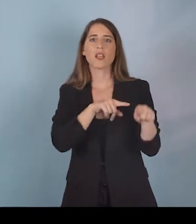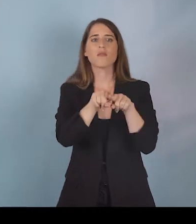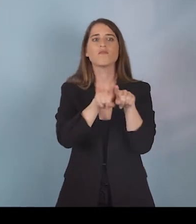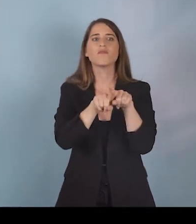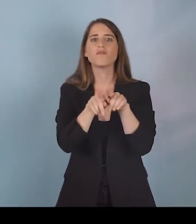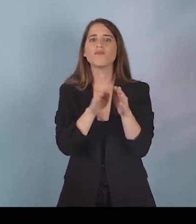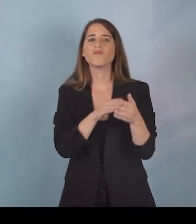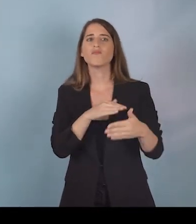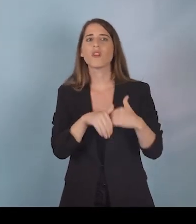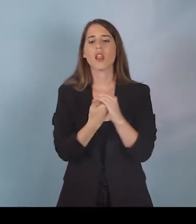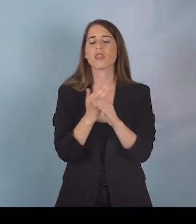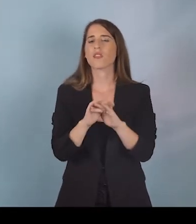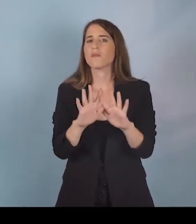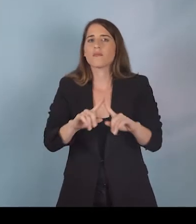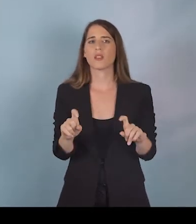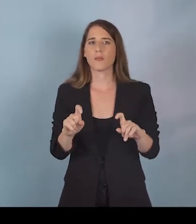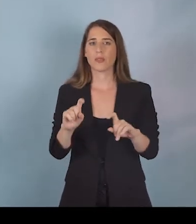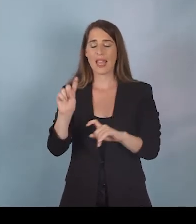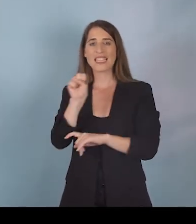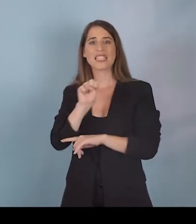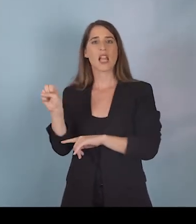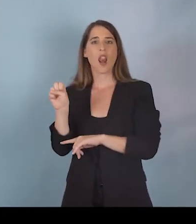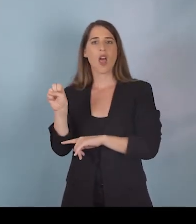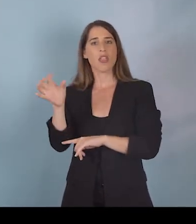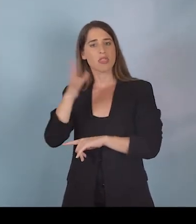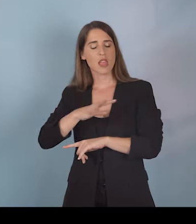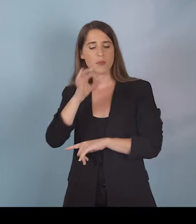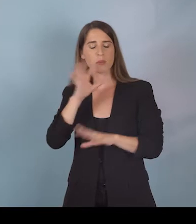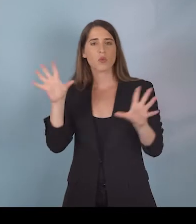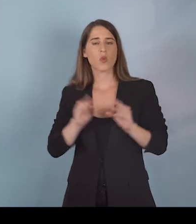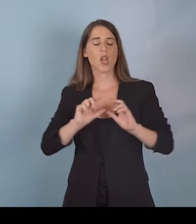Στέλλα, θα ήθελες να μας πεις λίγα λόγια για τις οικογένειες και την εμπειρία σας με τις οικογένειες. Ναι.